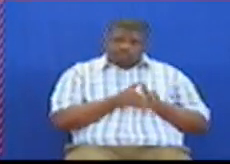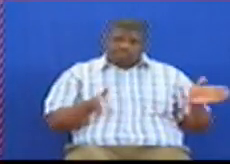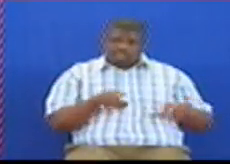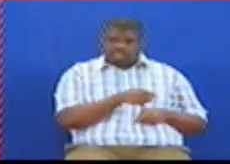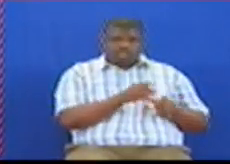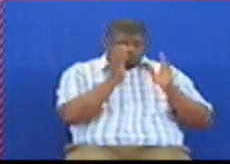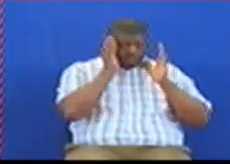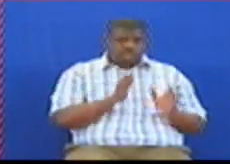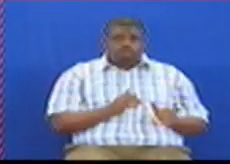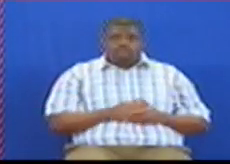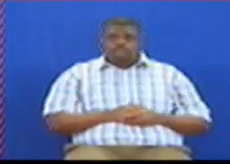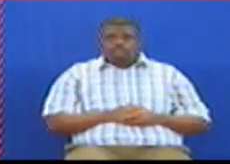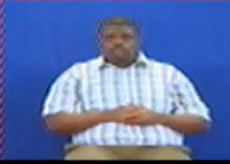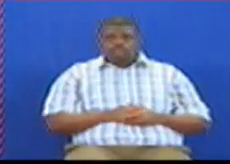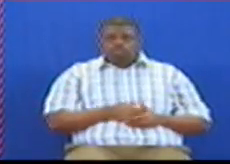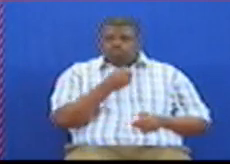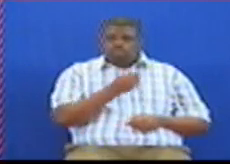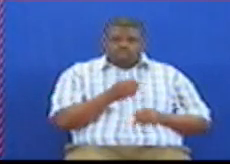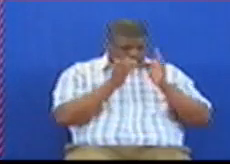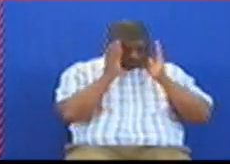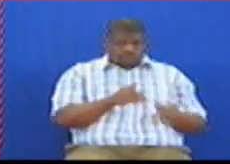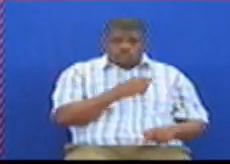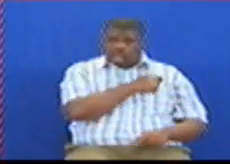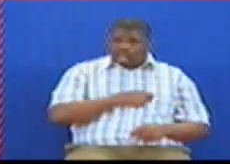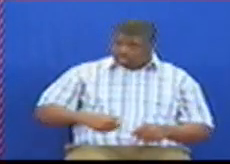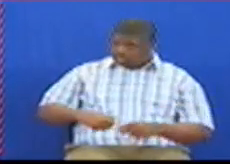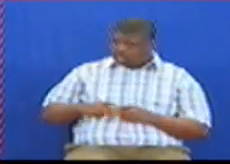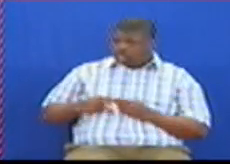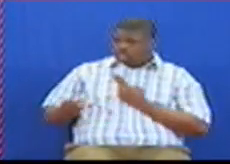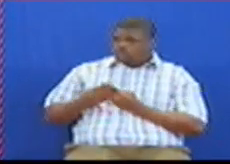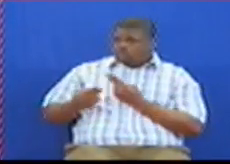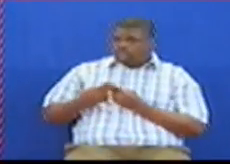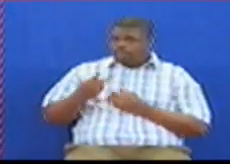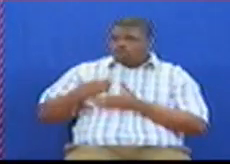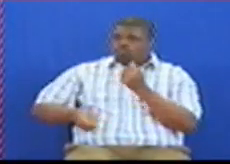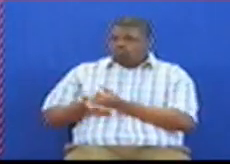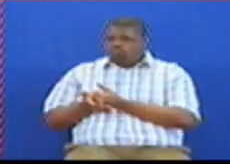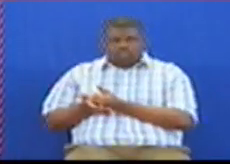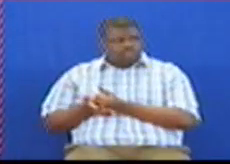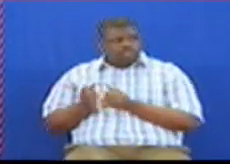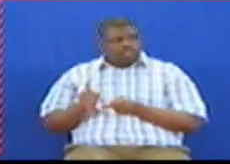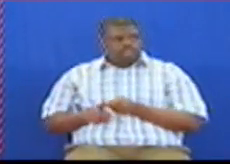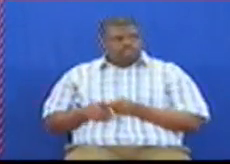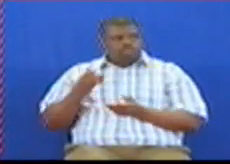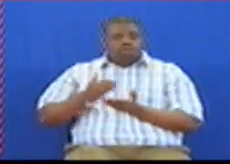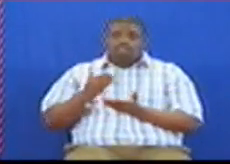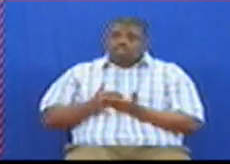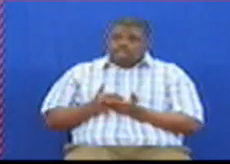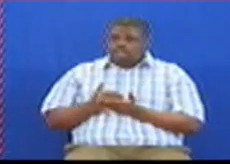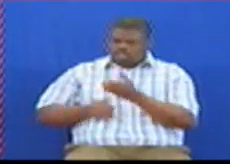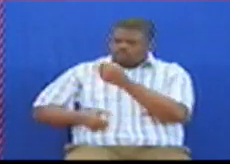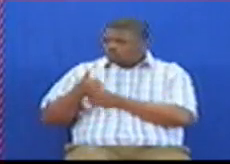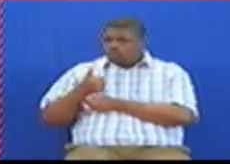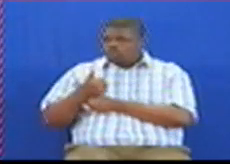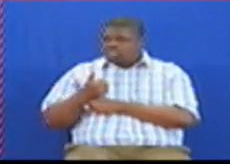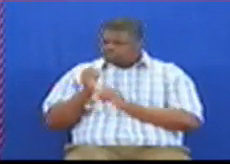heshima kubwa kabisa kumpongeza sana Mheshimiwa Rais wetu Dr. John Pombe Magufuli. Kwa hakika tumepata kiongozi